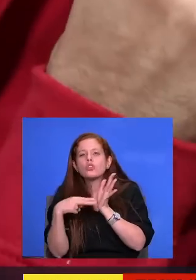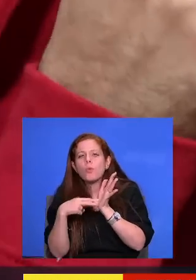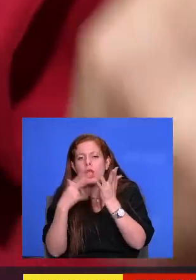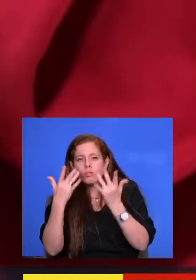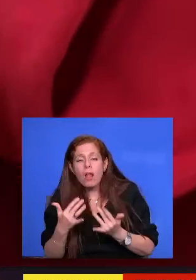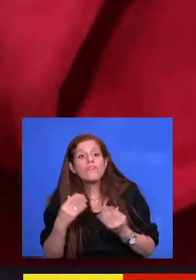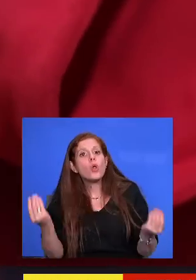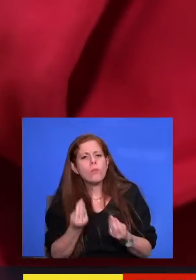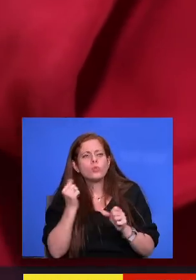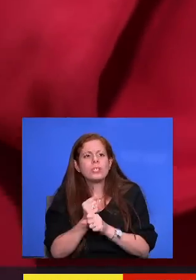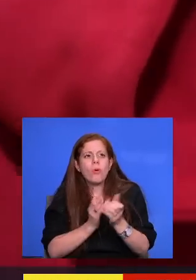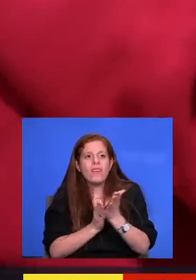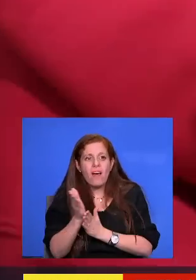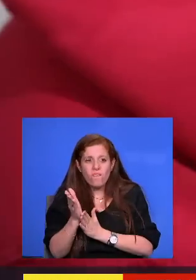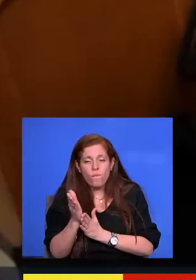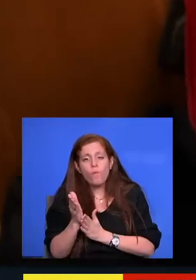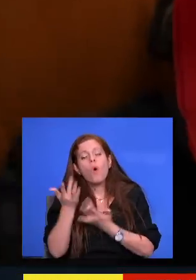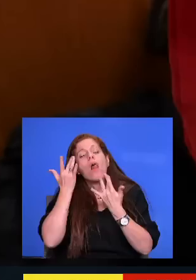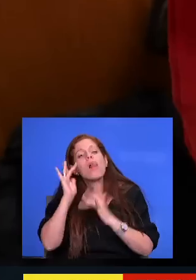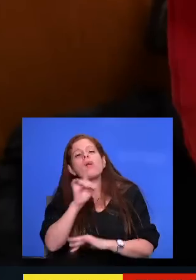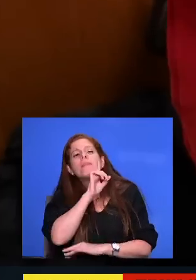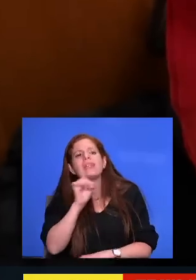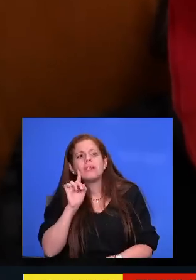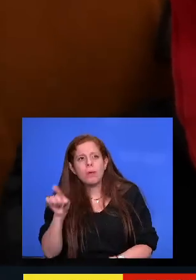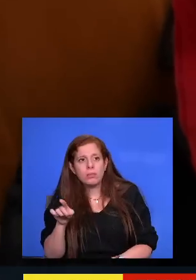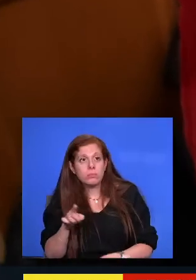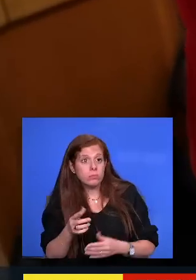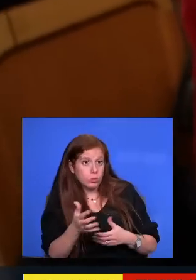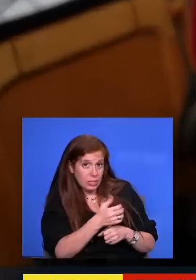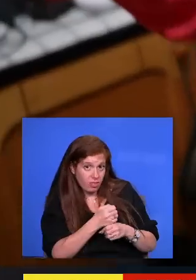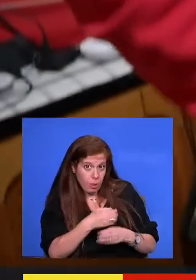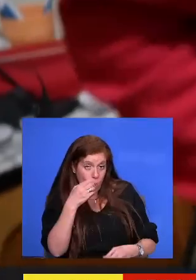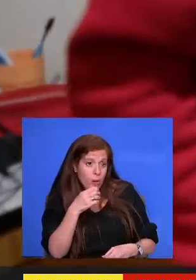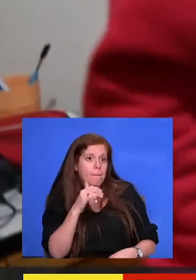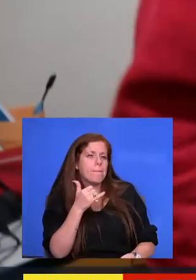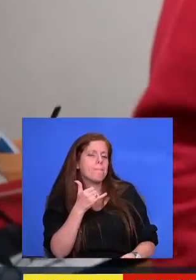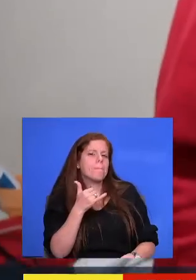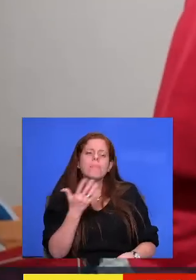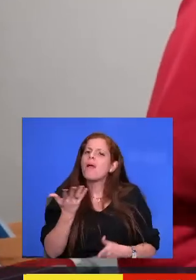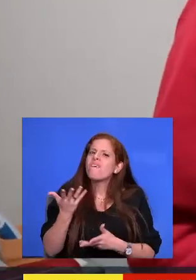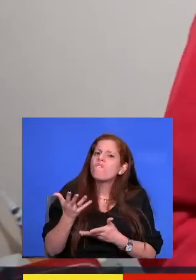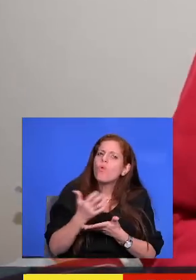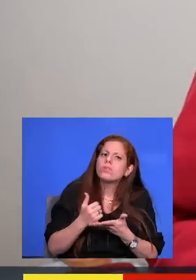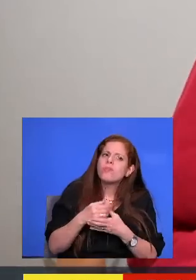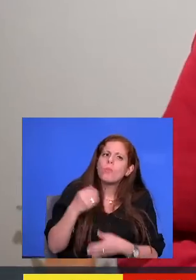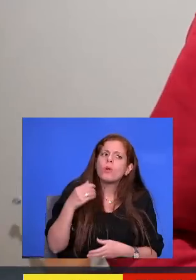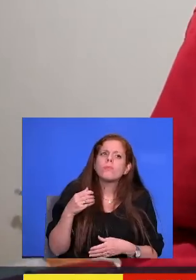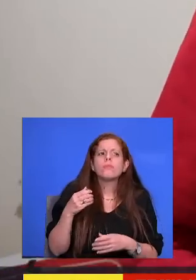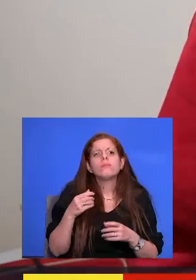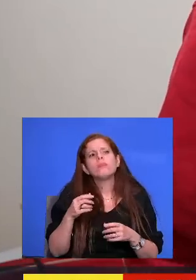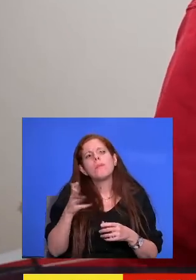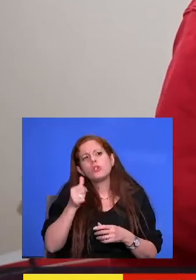עושה באופן קבוע למען אימא. אתה עושה בקבוקים? כן. איפה? אמא שם